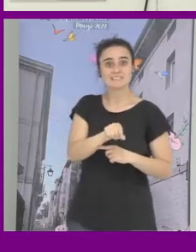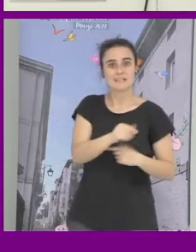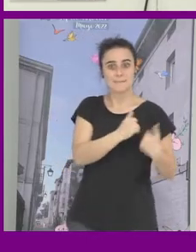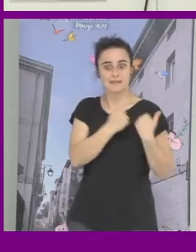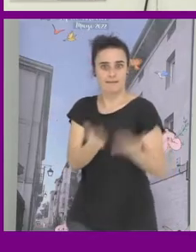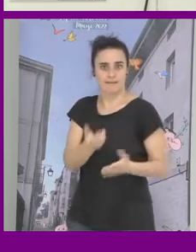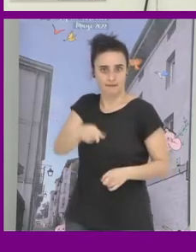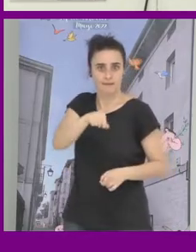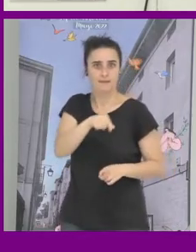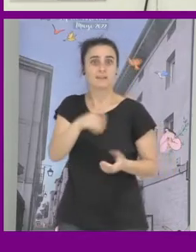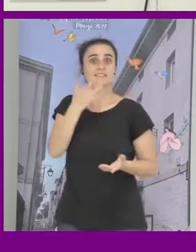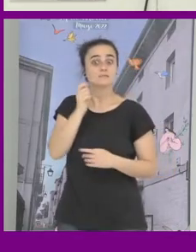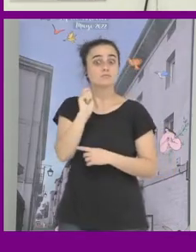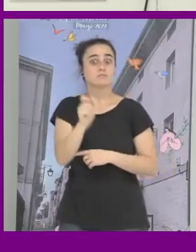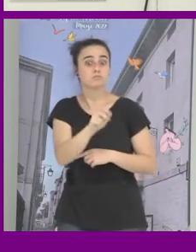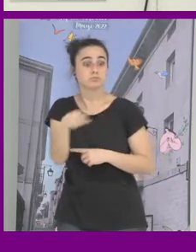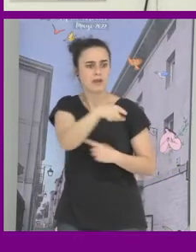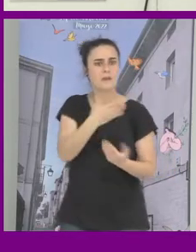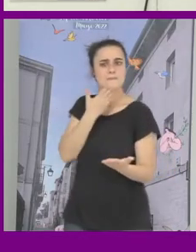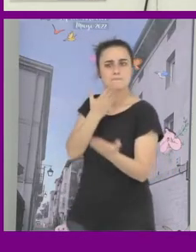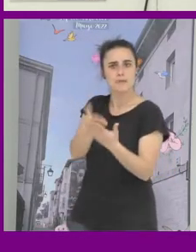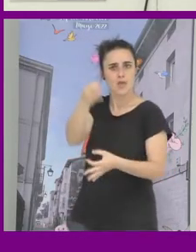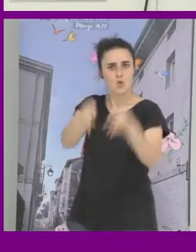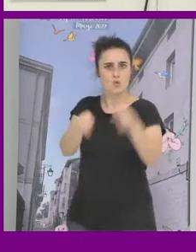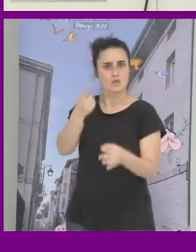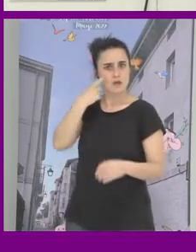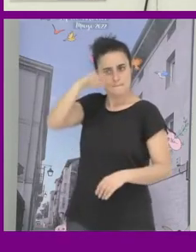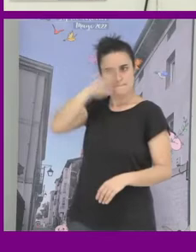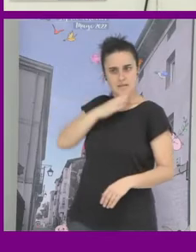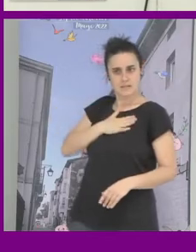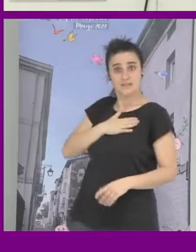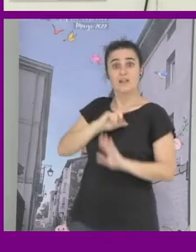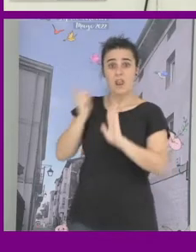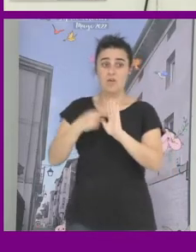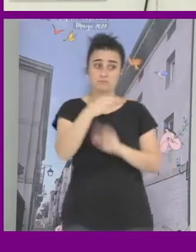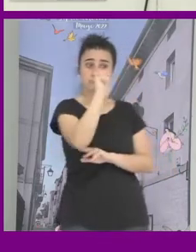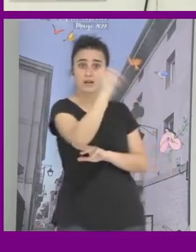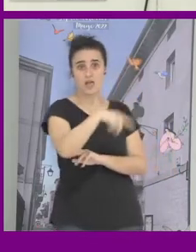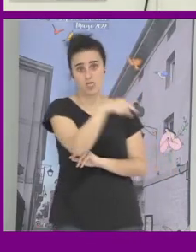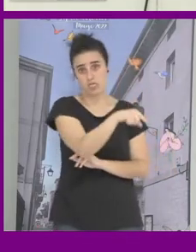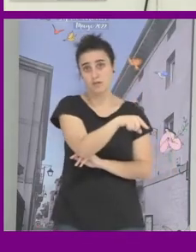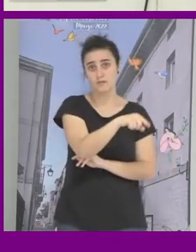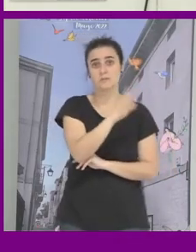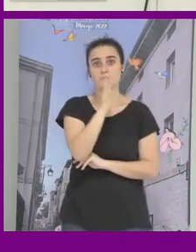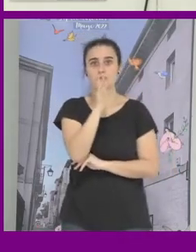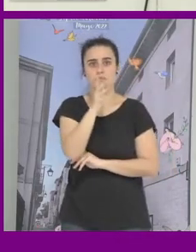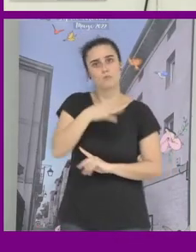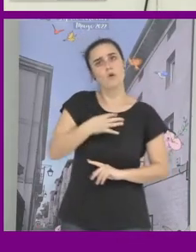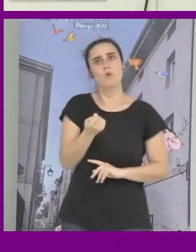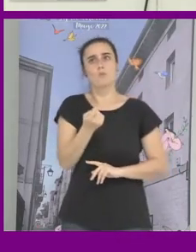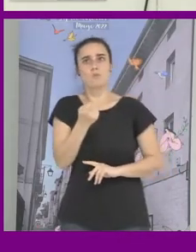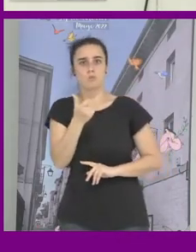epaitegi batean bere aitatasuna aldarrikatuko balu, ba, berez legeak arrazoia emango liokelako, naiz eta badagoen